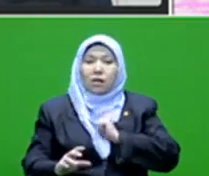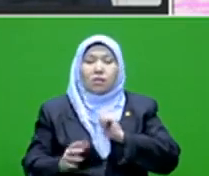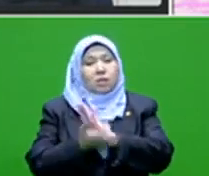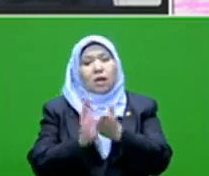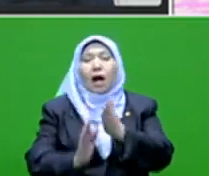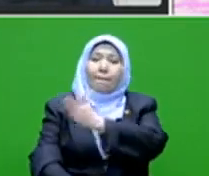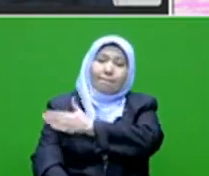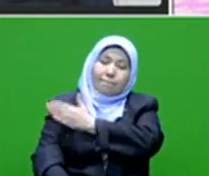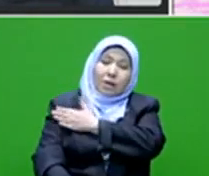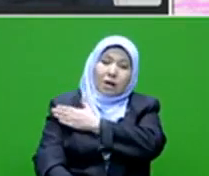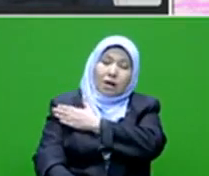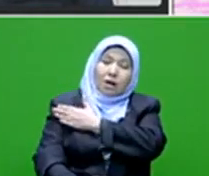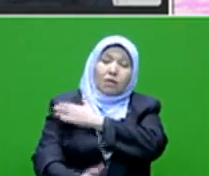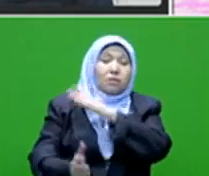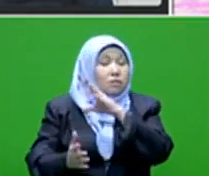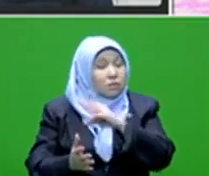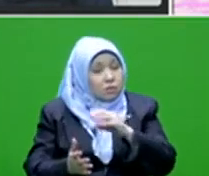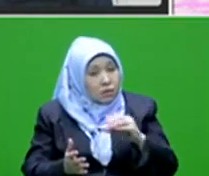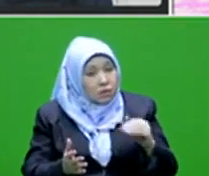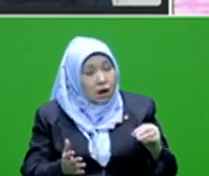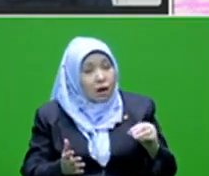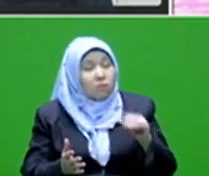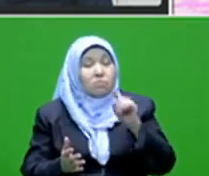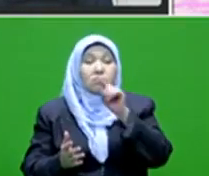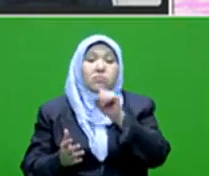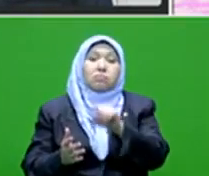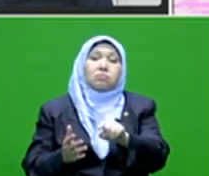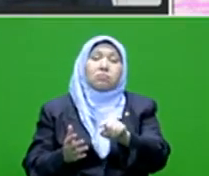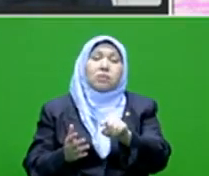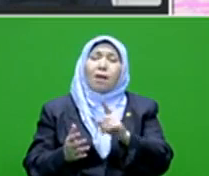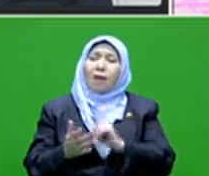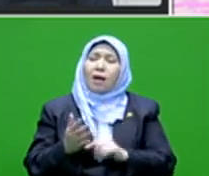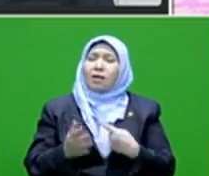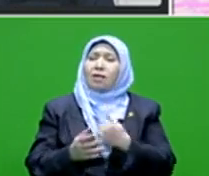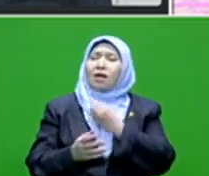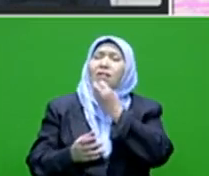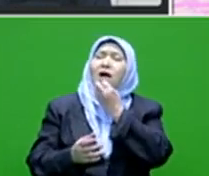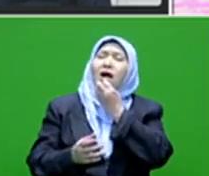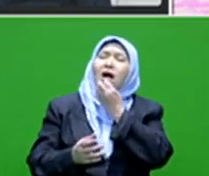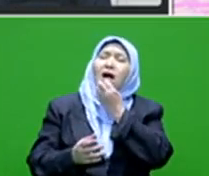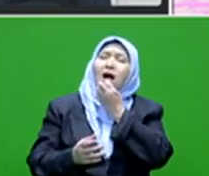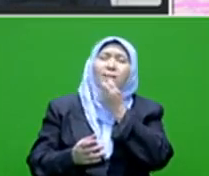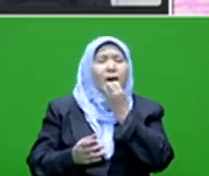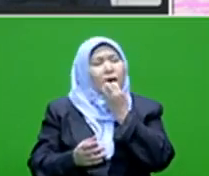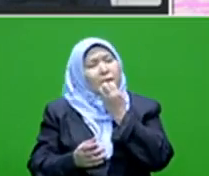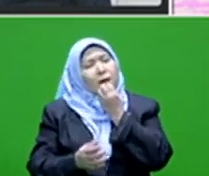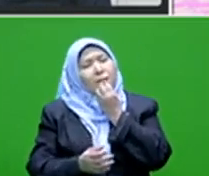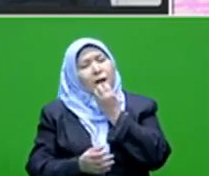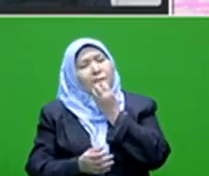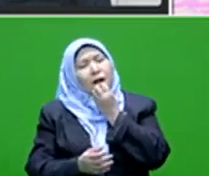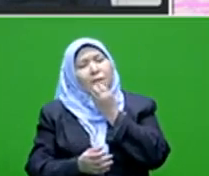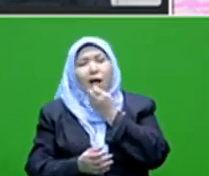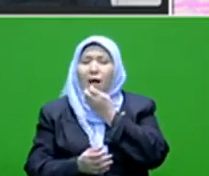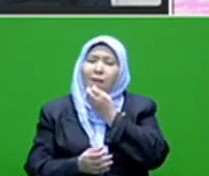hamba. Kena pula, dia kena, apa kita kata, dia kena apa